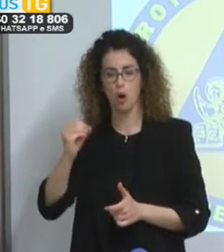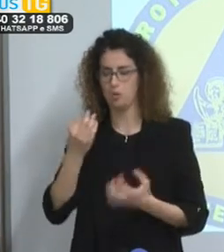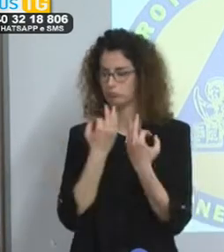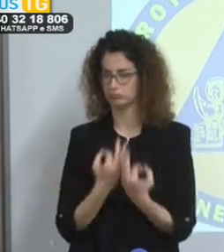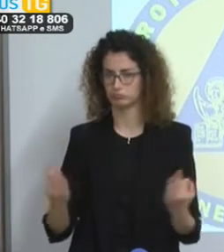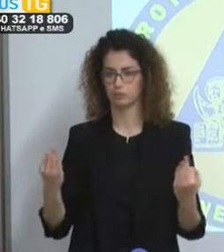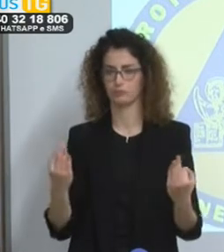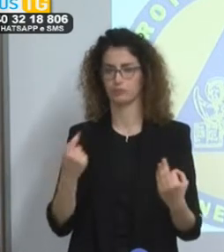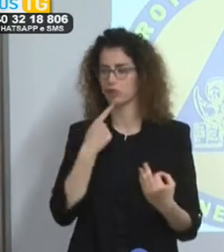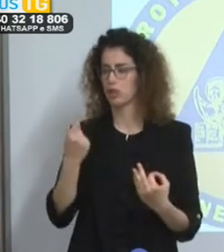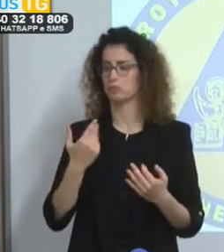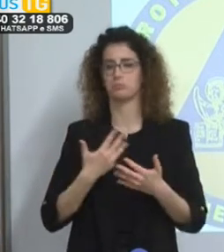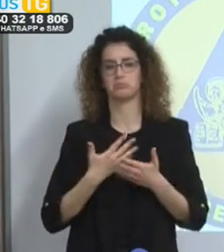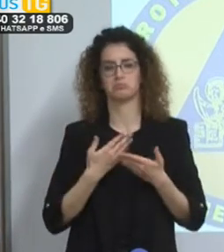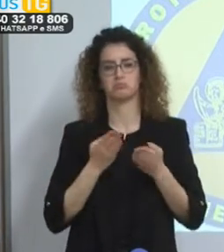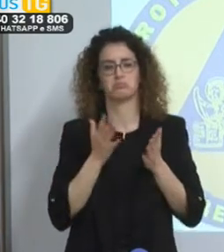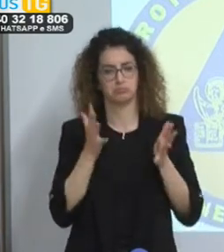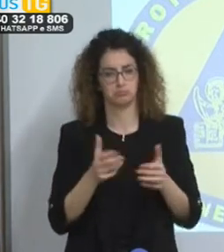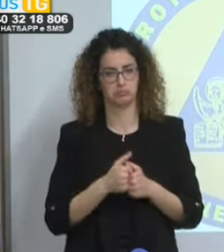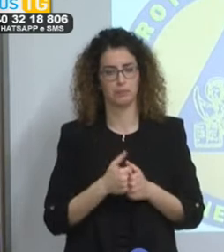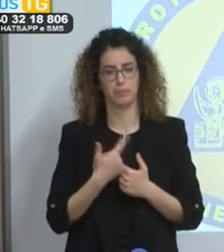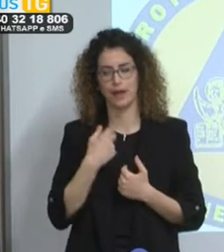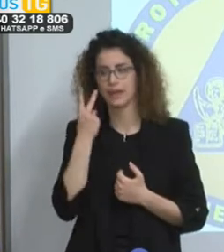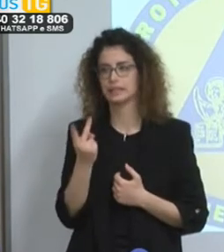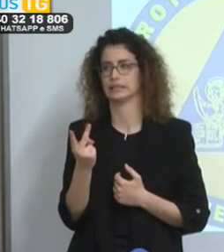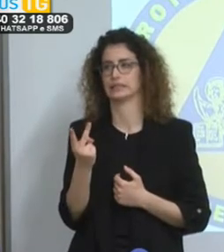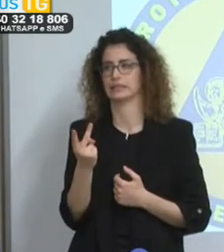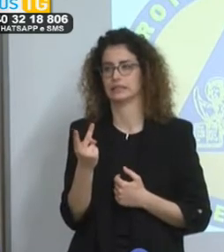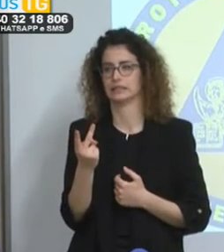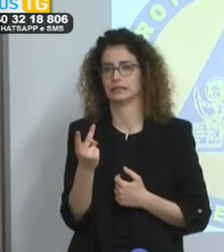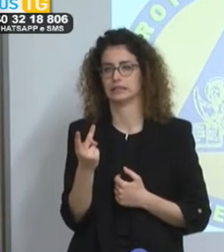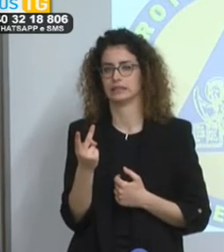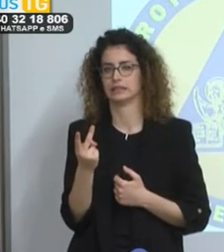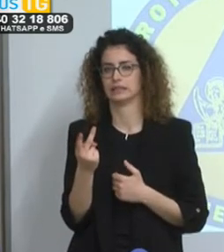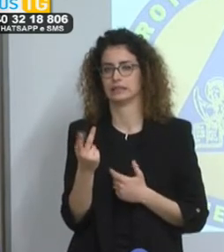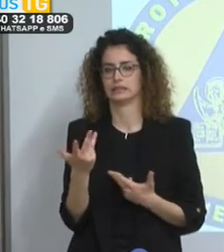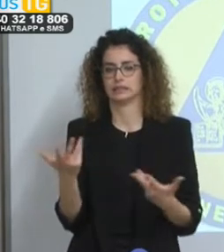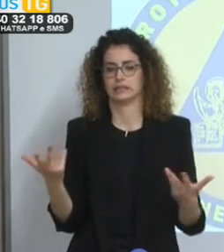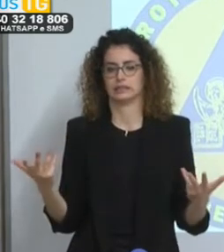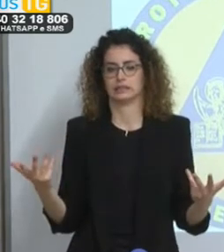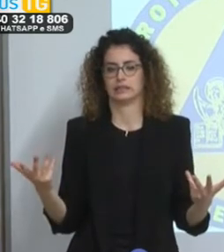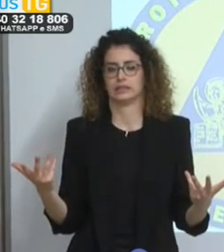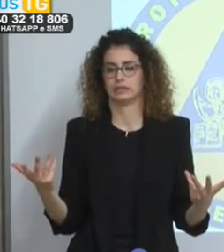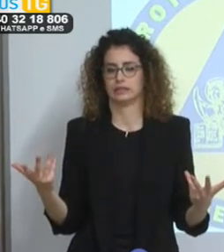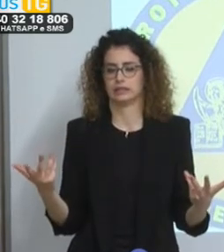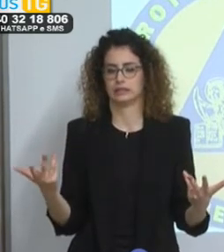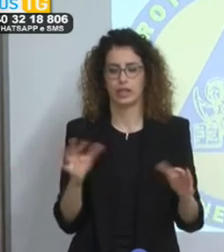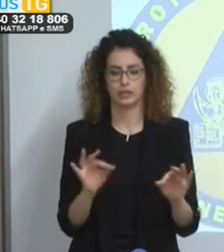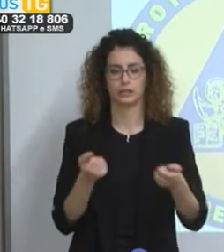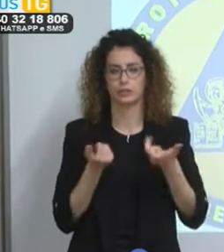devo dire che è anche disponibile, però anche lui lo vedo che Quelli sono i panni dei quali ha